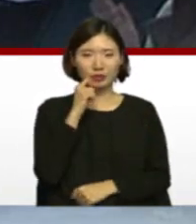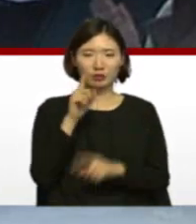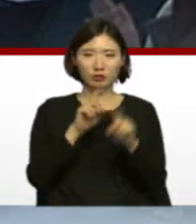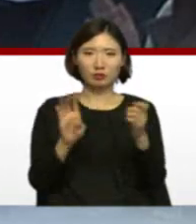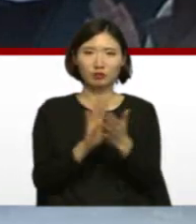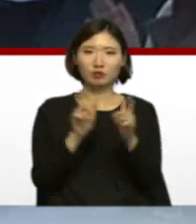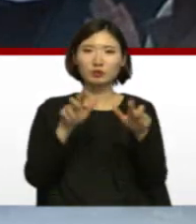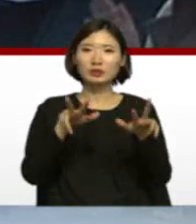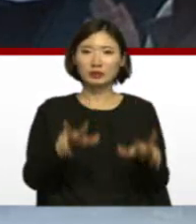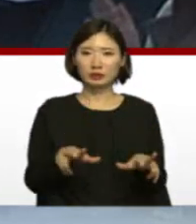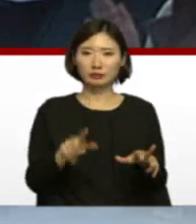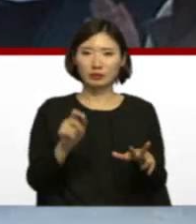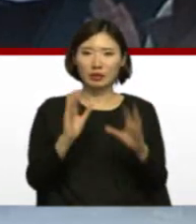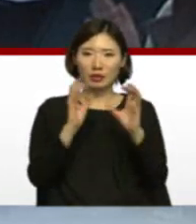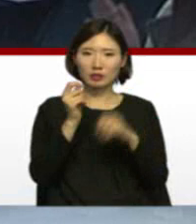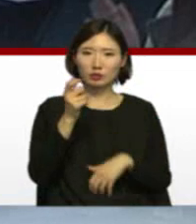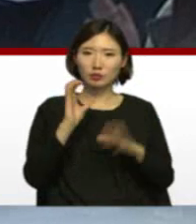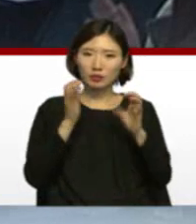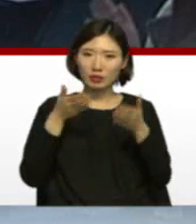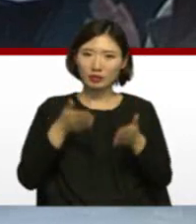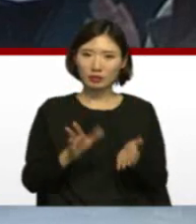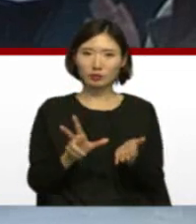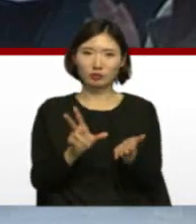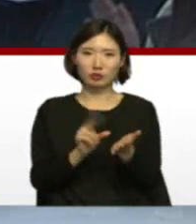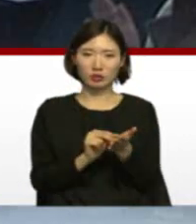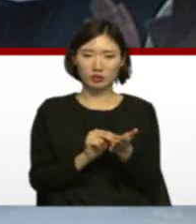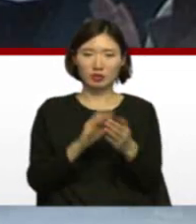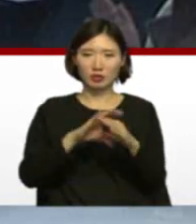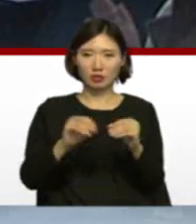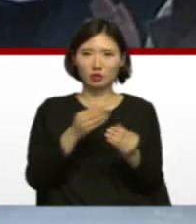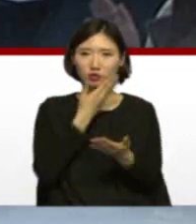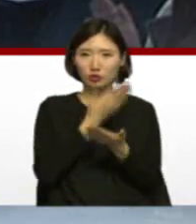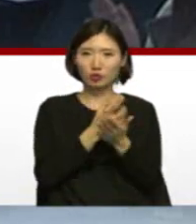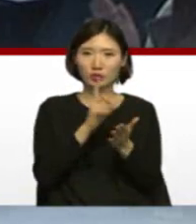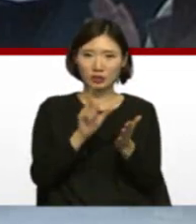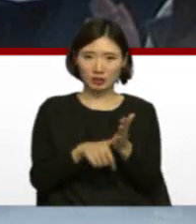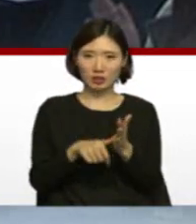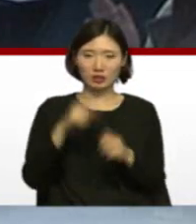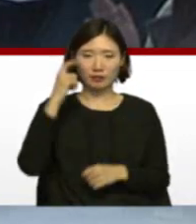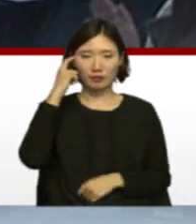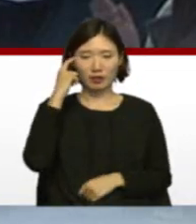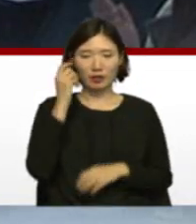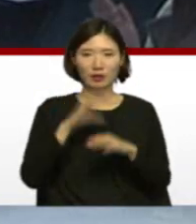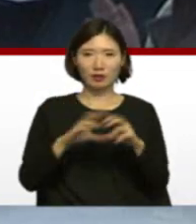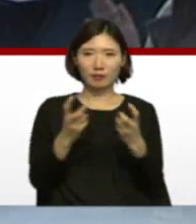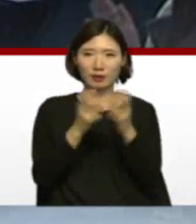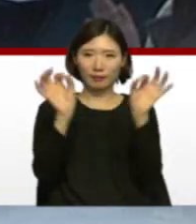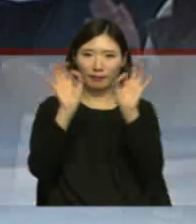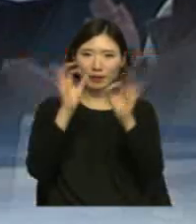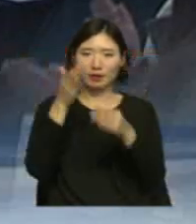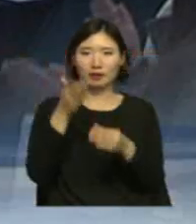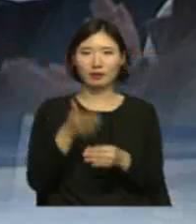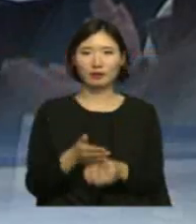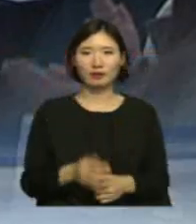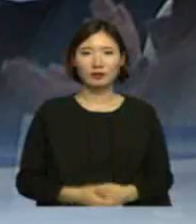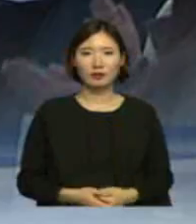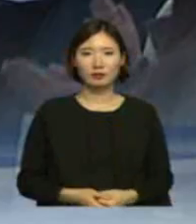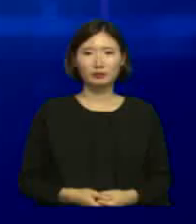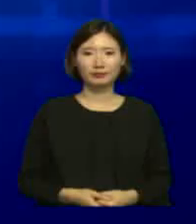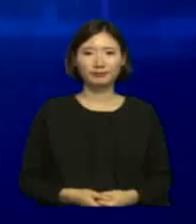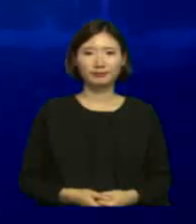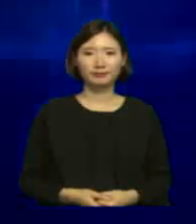성북구가 지금을 저출산 문제를 해결할 수 있는 골든타임으로 보고 해결책 마련에 나섰습니다. 이혜진 기자가